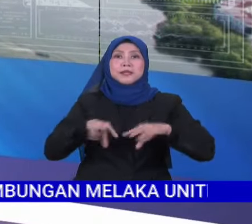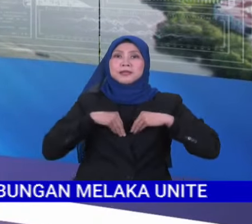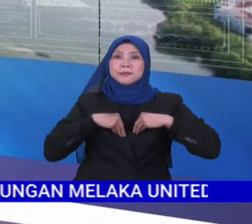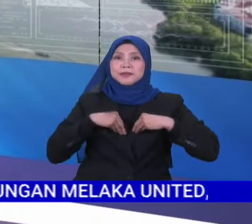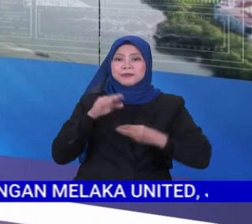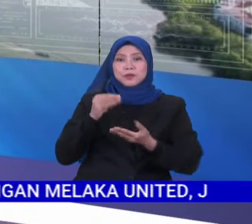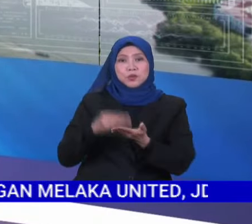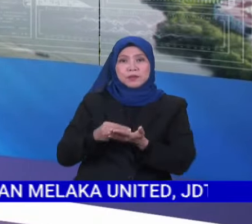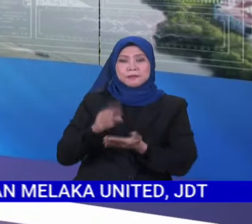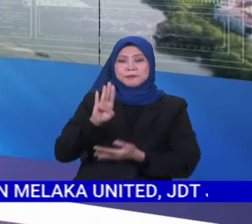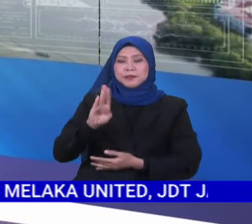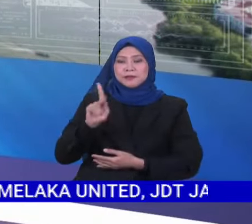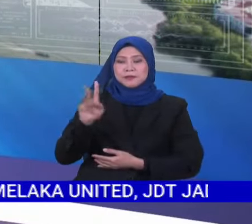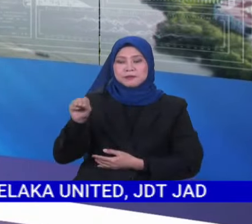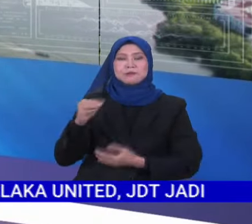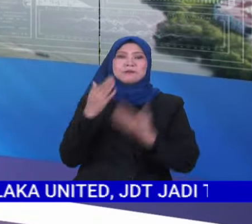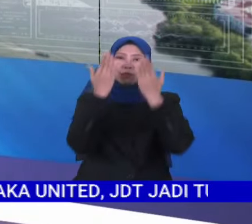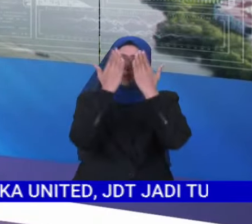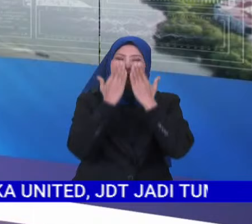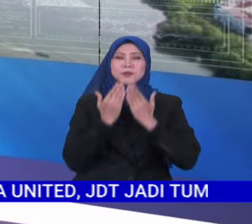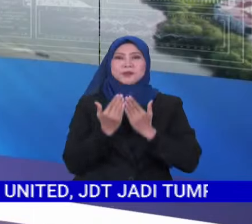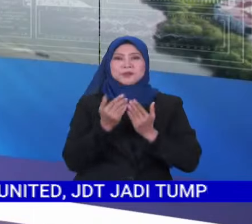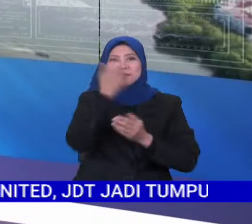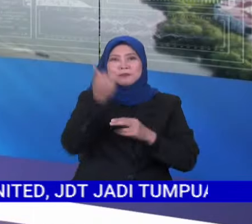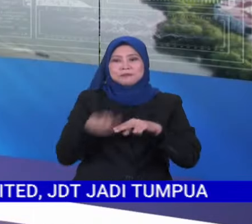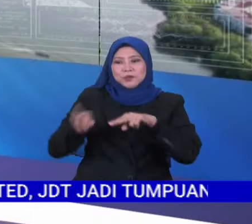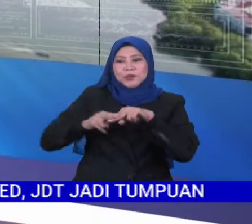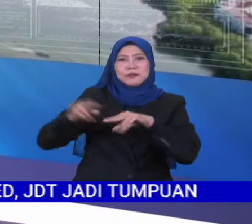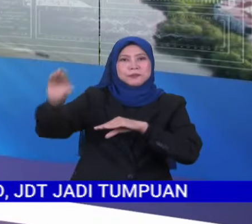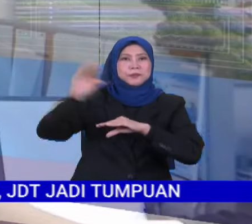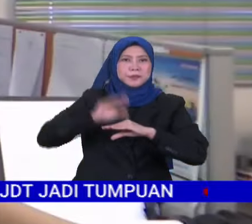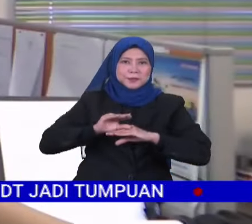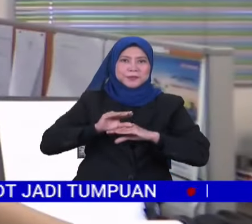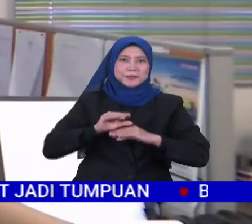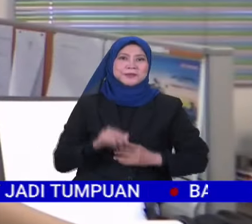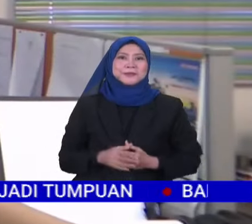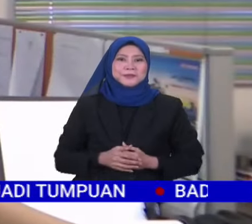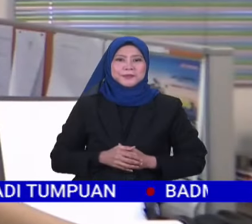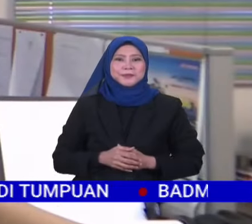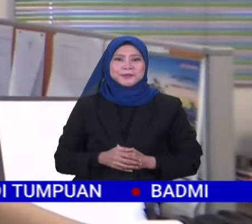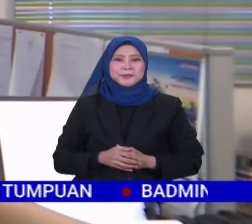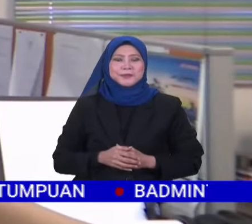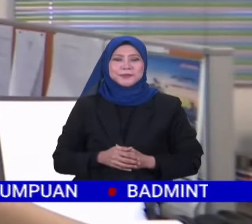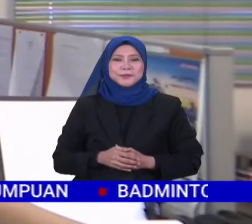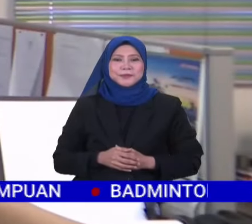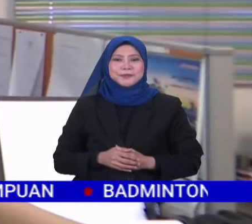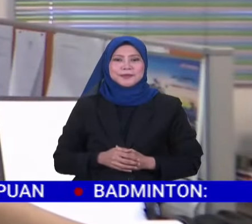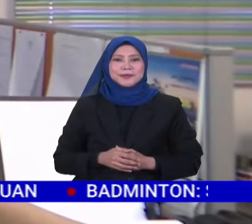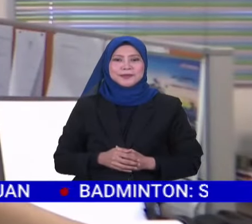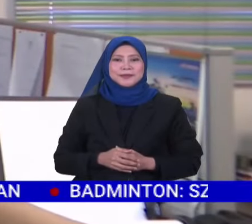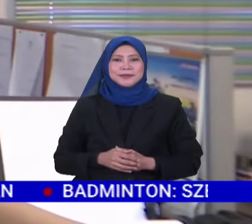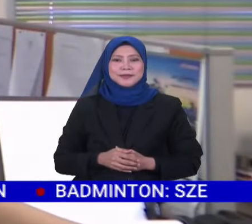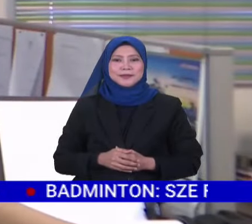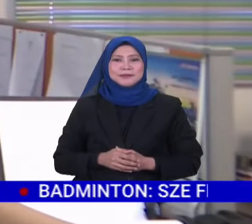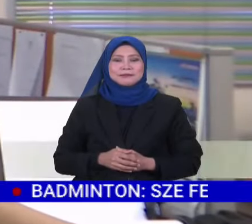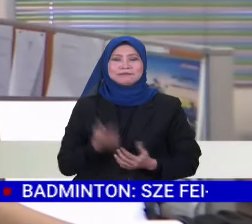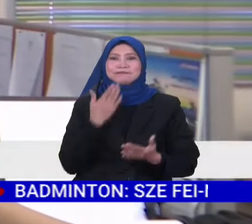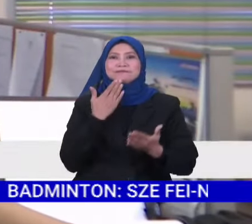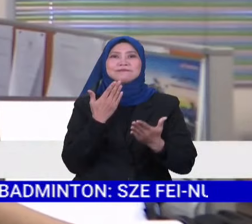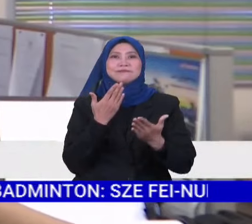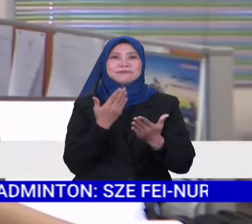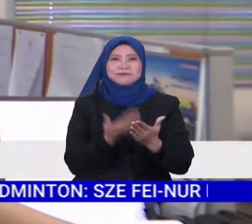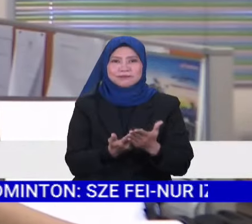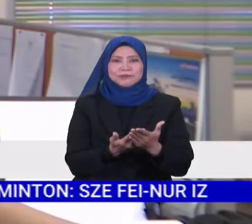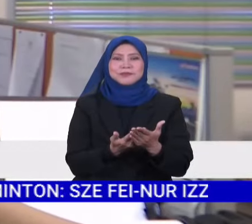penerima lebih KM bersyukur planet tambahan bantuan tersebut Hai jabah guslah